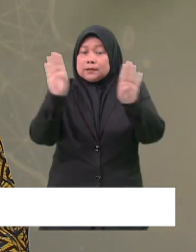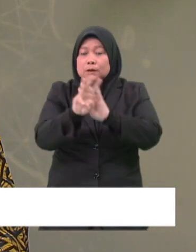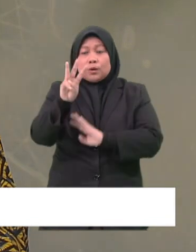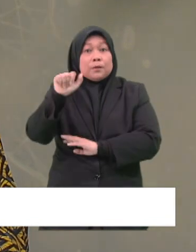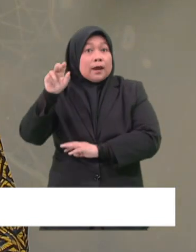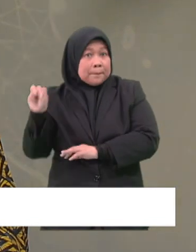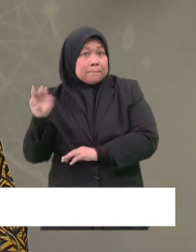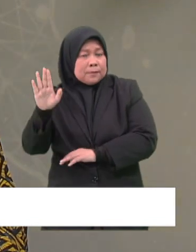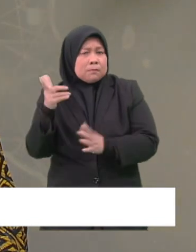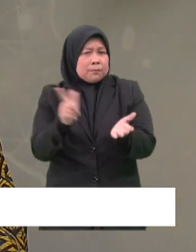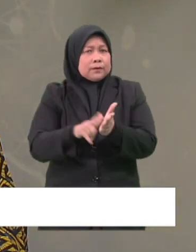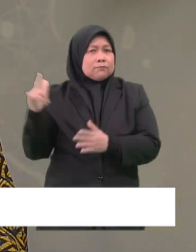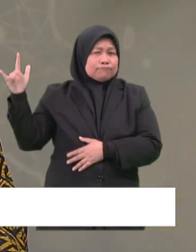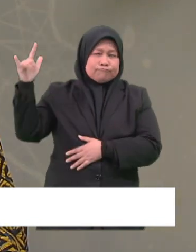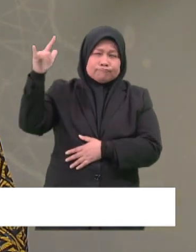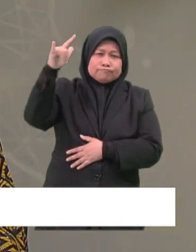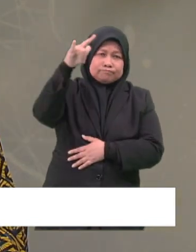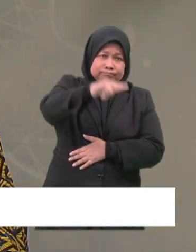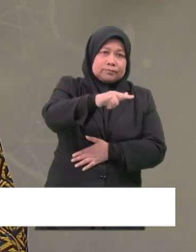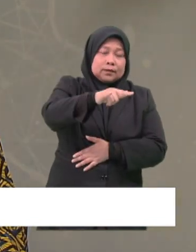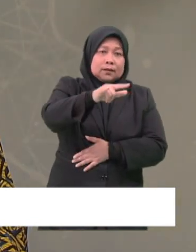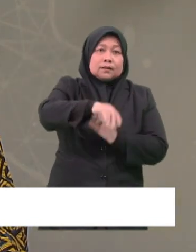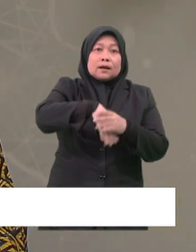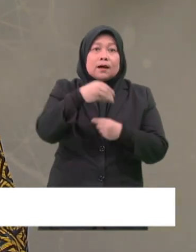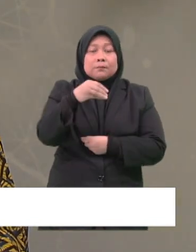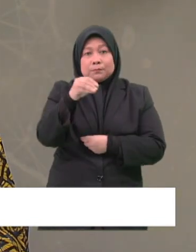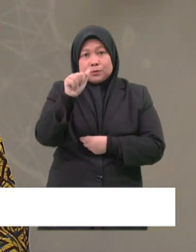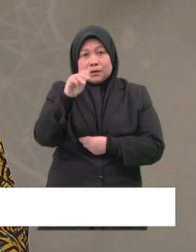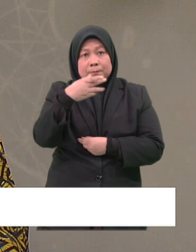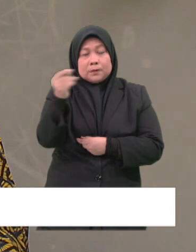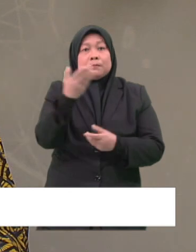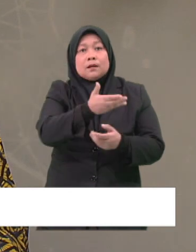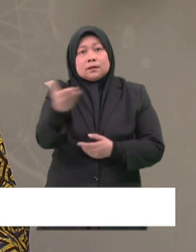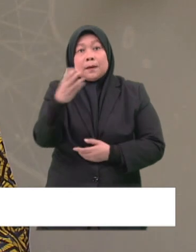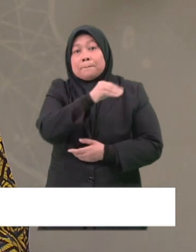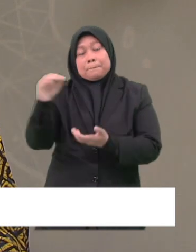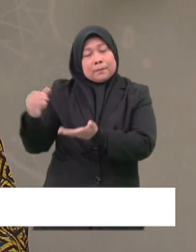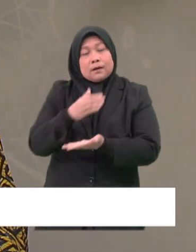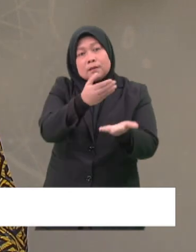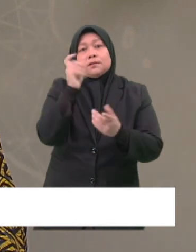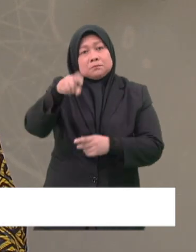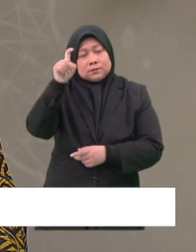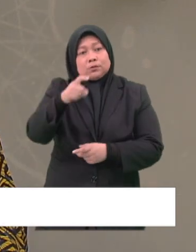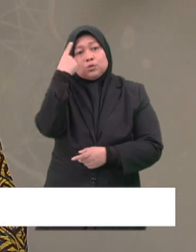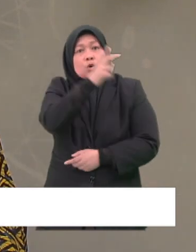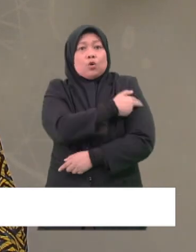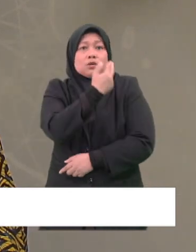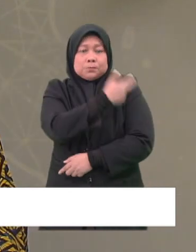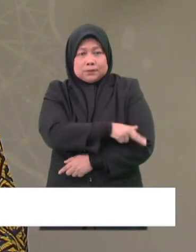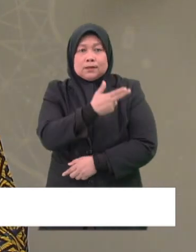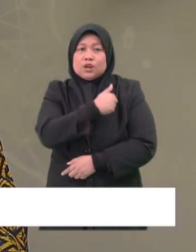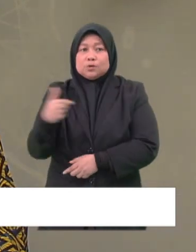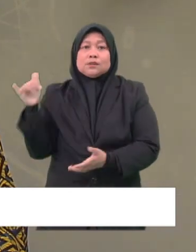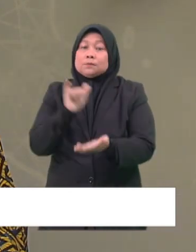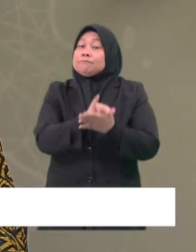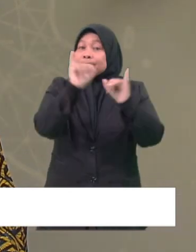melaporkan lima pesawat berlepas dari lapangan terbang antarabangsa Abu Dhabi membawa peralatan dan bekalan yang diperlukan untuk Hospital Medan